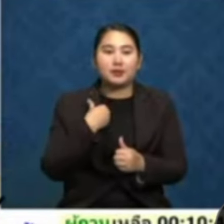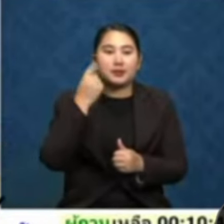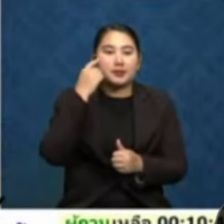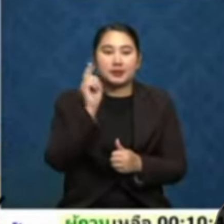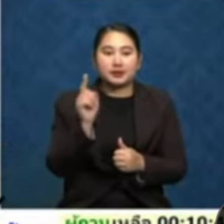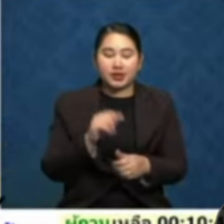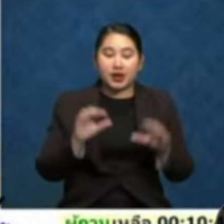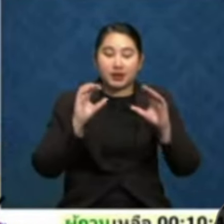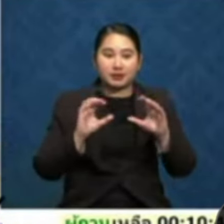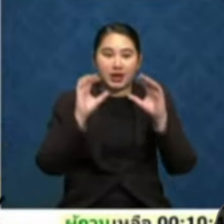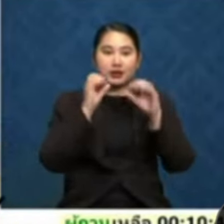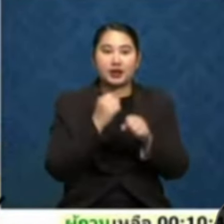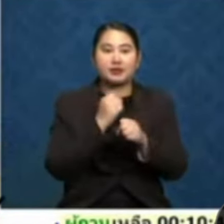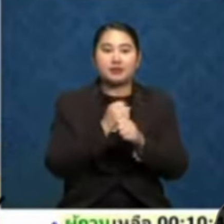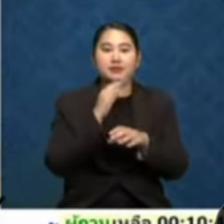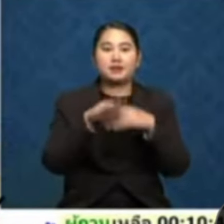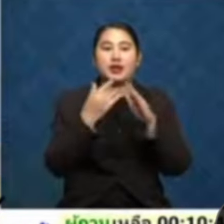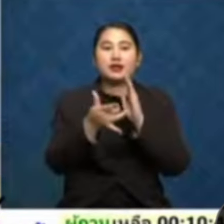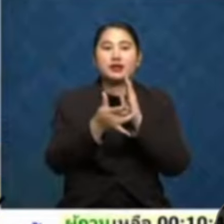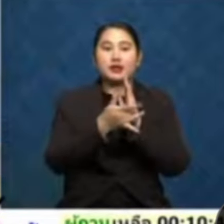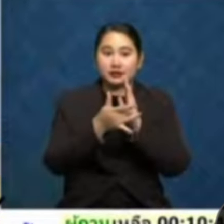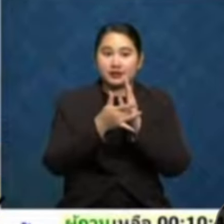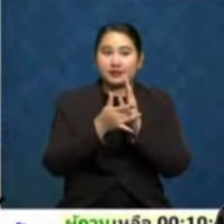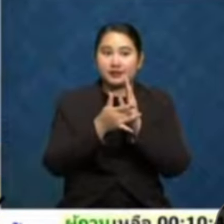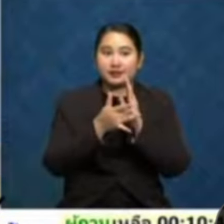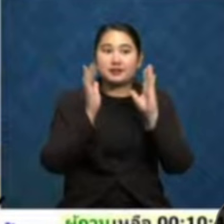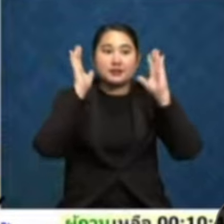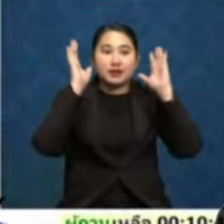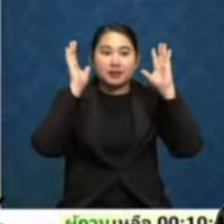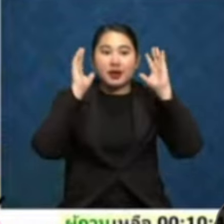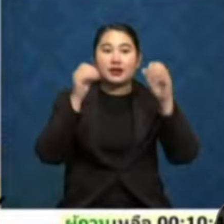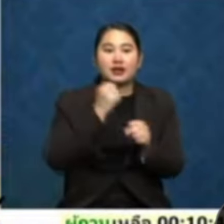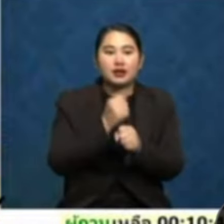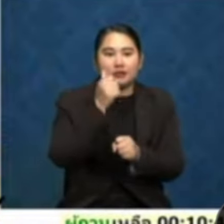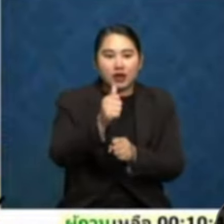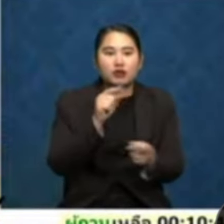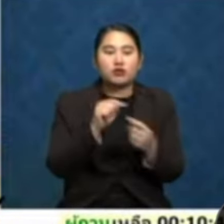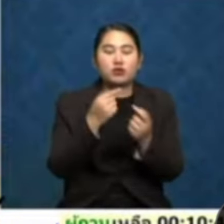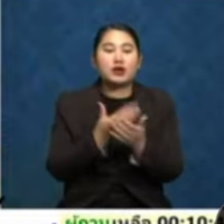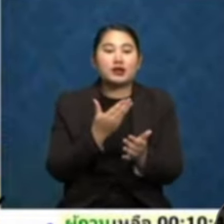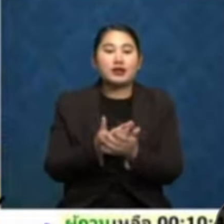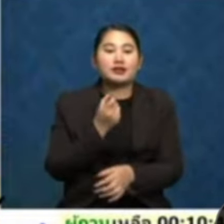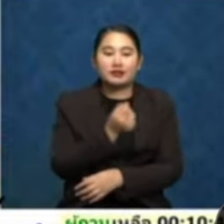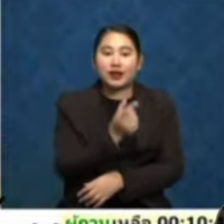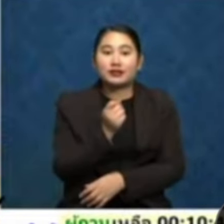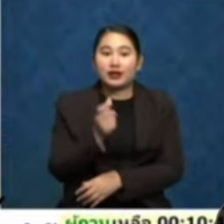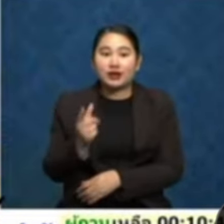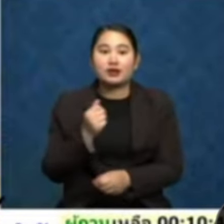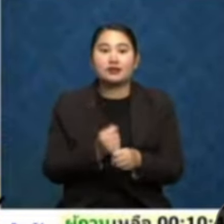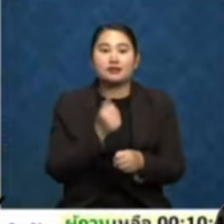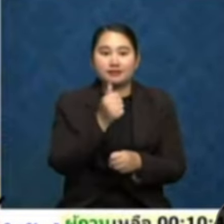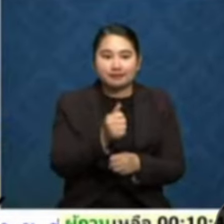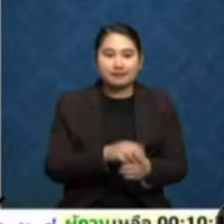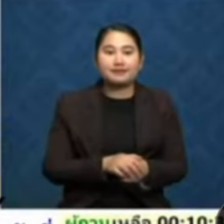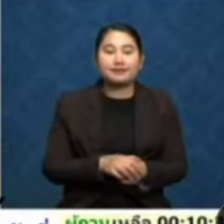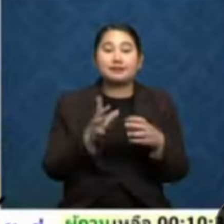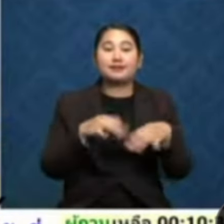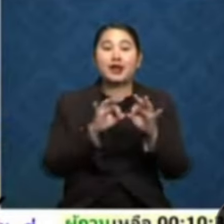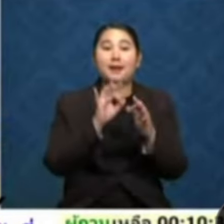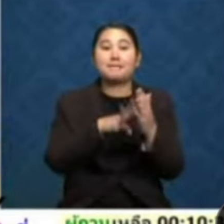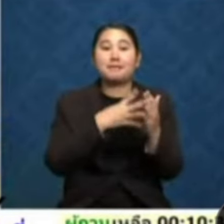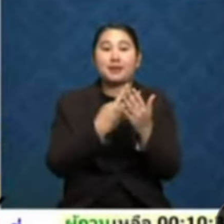รัฐบาลสามารถพัฒนาเทคโนโลยีสารสนเทศนะครับมาใช้ในการจ่ายเงินเยียวยาตรงนี้ได้ครับโดยอาศัย